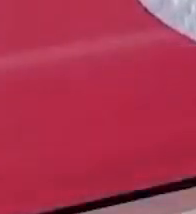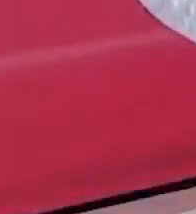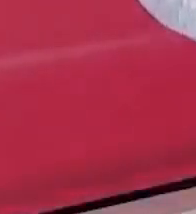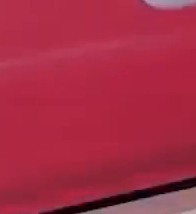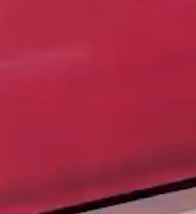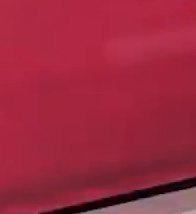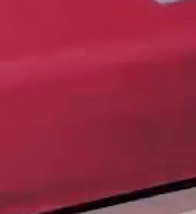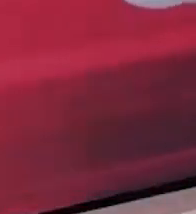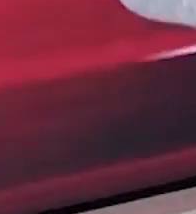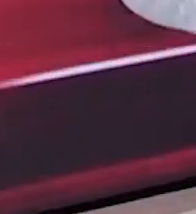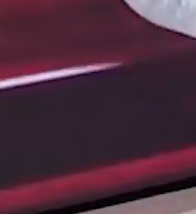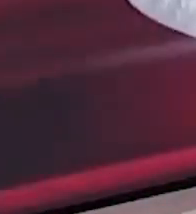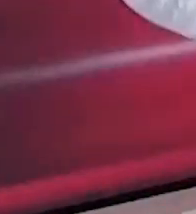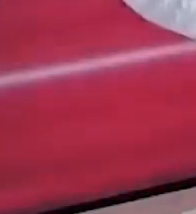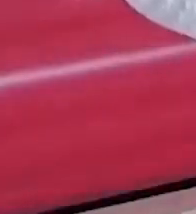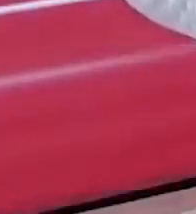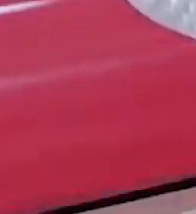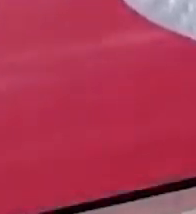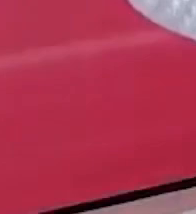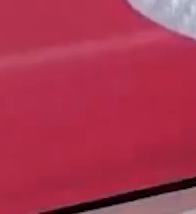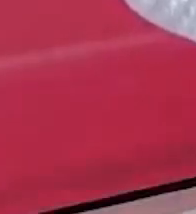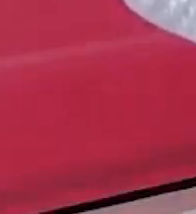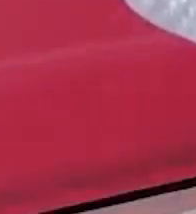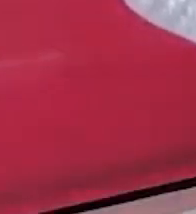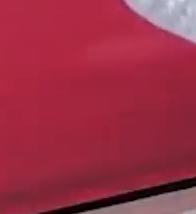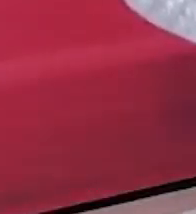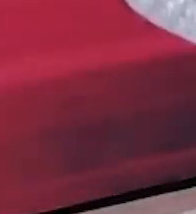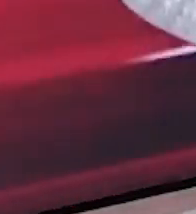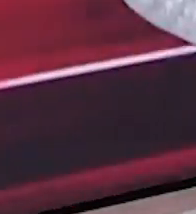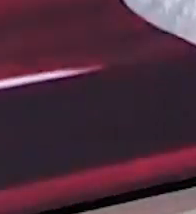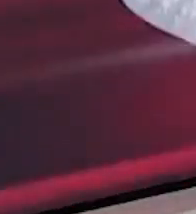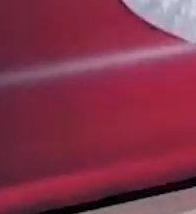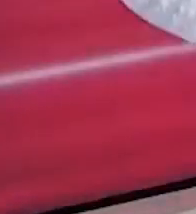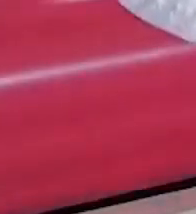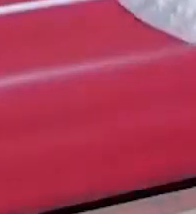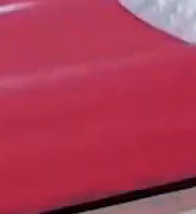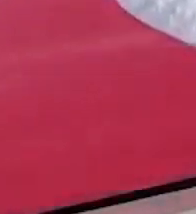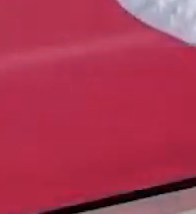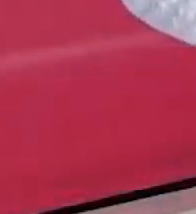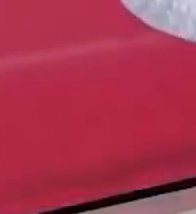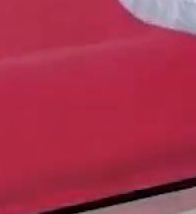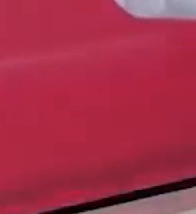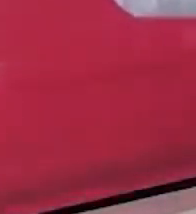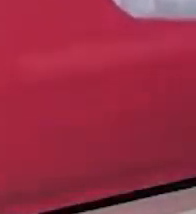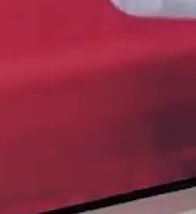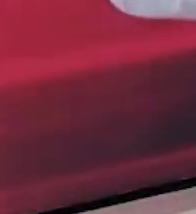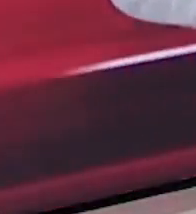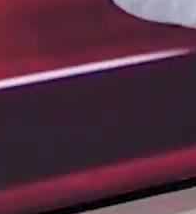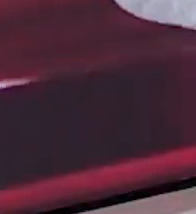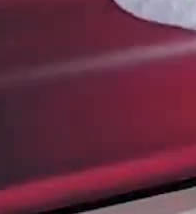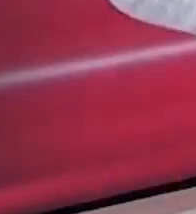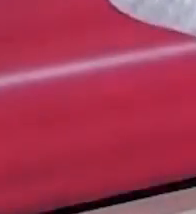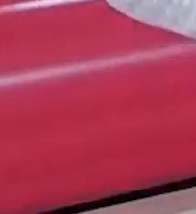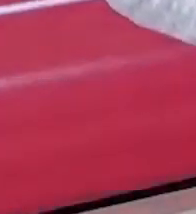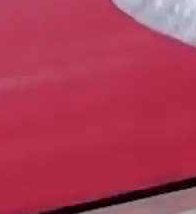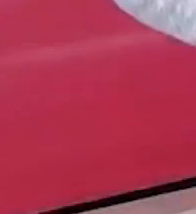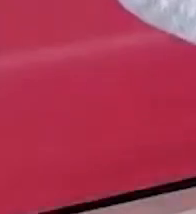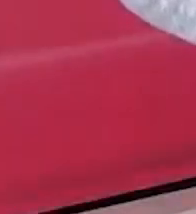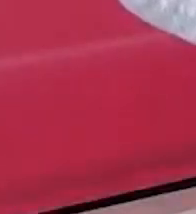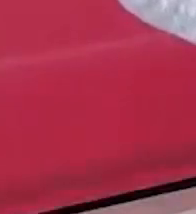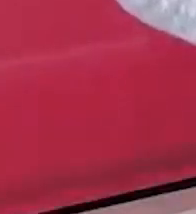Mga kapuso, know the weather before you go at mag-subscribe na sa GMA Integrated News sa YouTube. Para sa mga kapuso natin sa abroad,